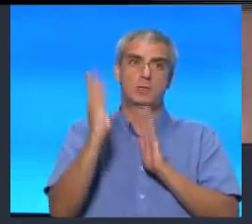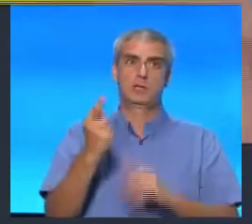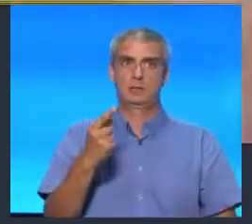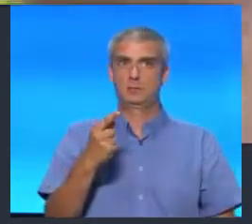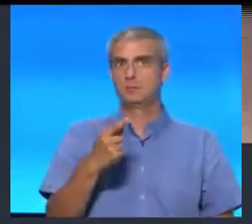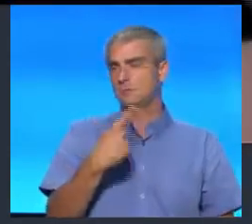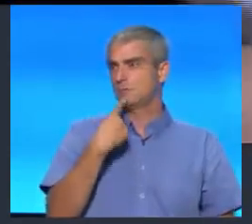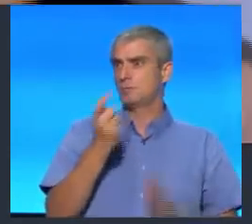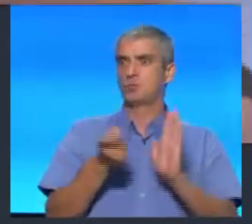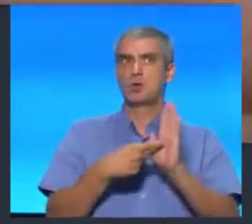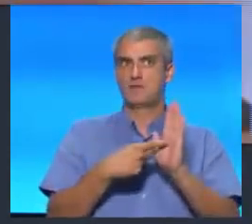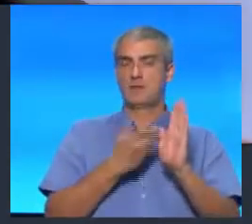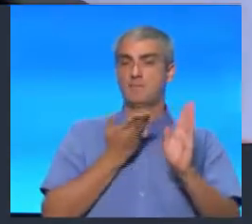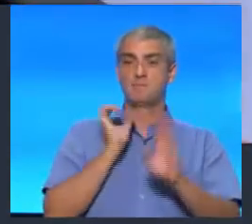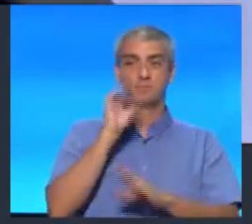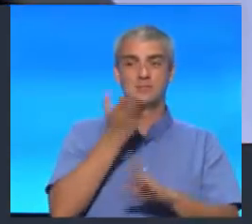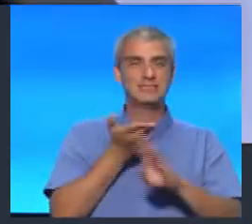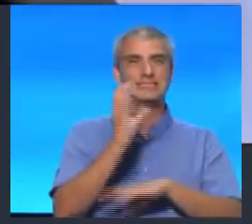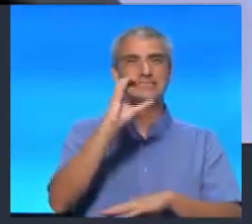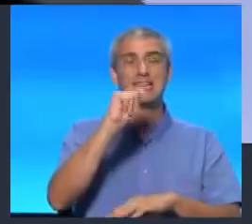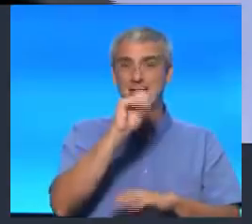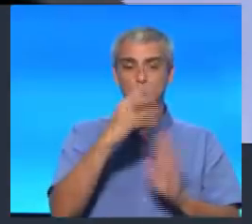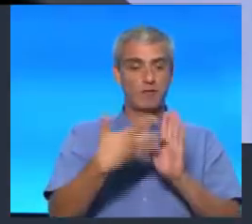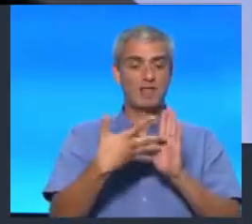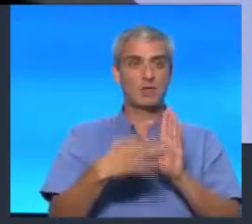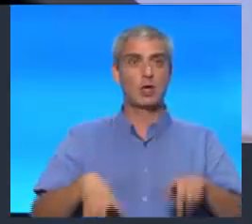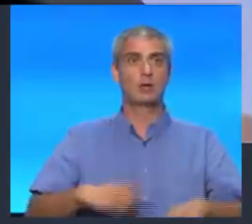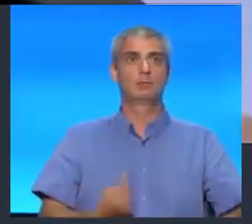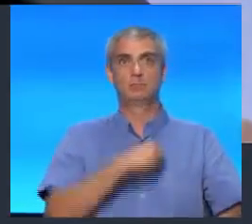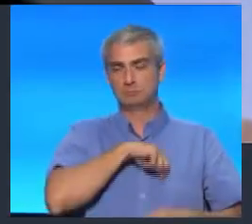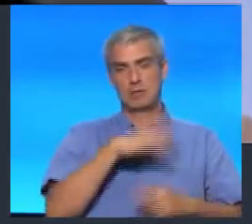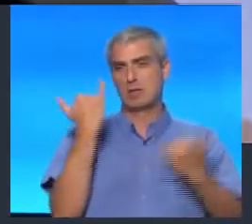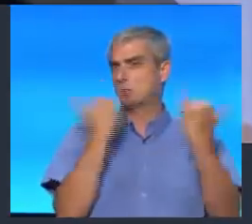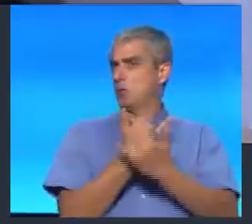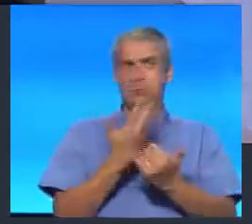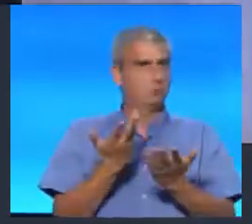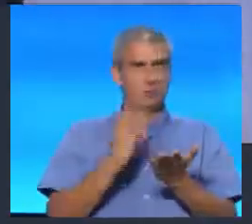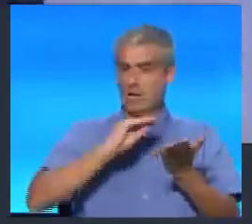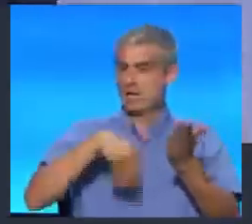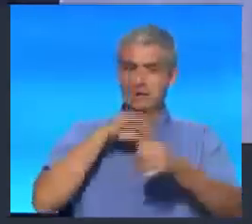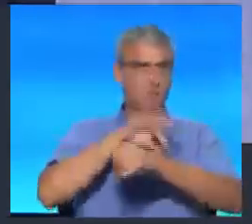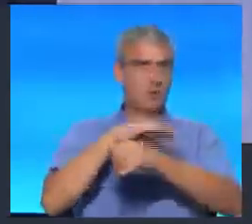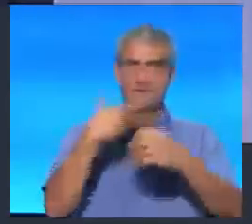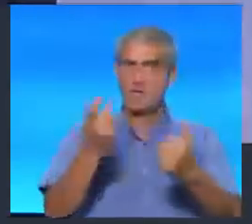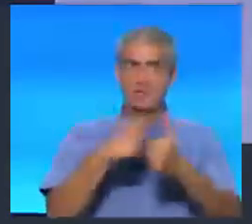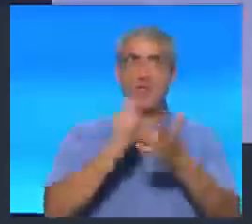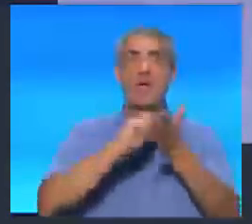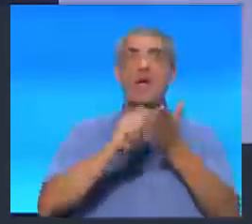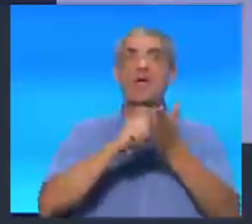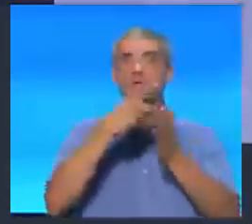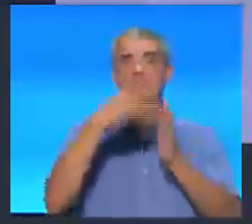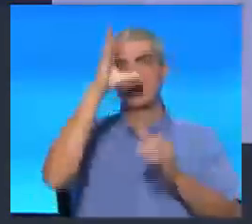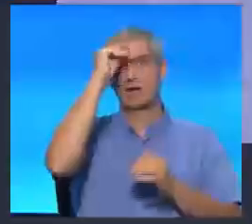לטענת הטובים, ההפניה לסיטי לגילוי התסחיף הריאתי ניתנה לה בטעות. לא הייתה עליה חתימה של רופא, וכתוב שם שמדובר בגבר